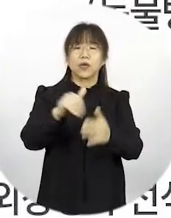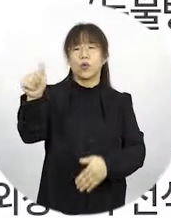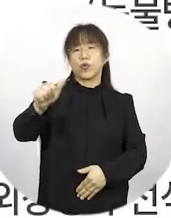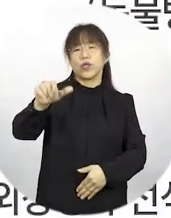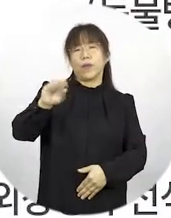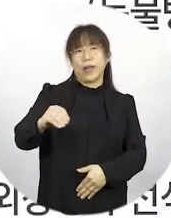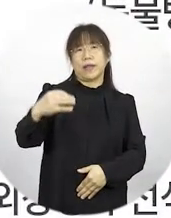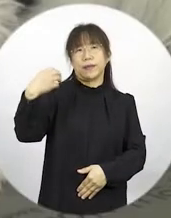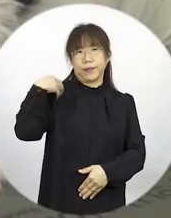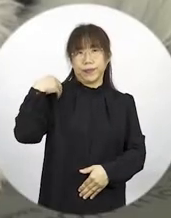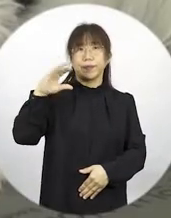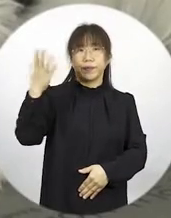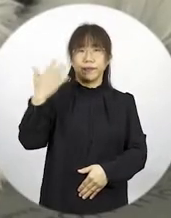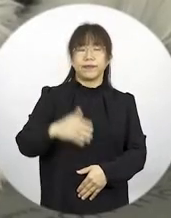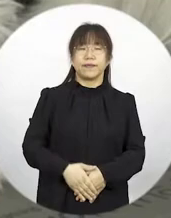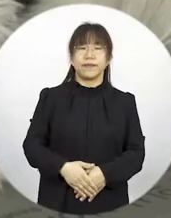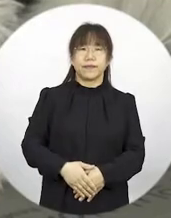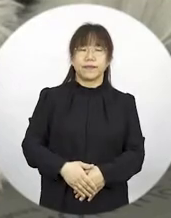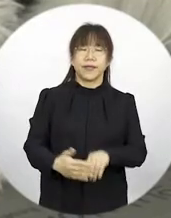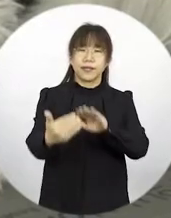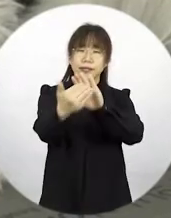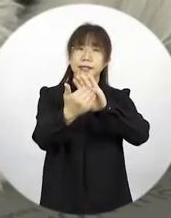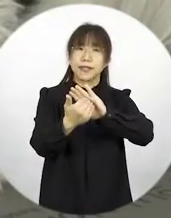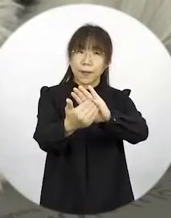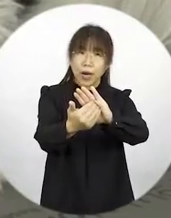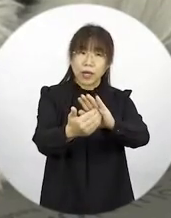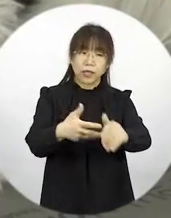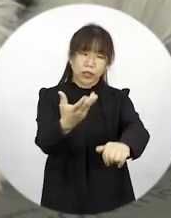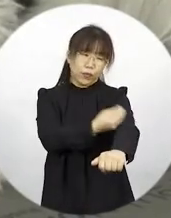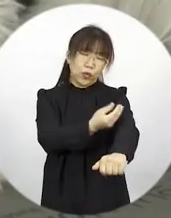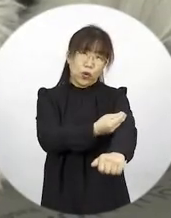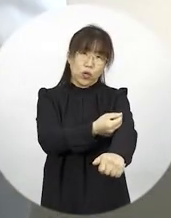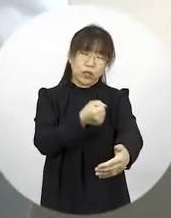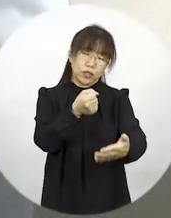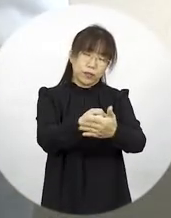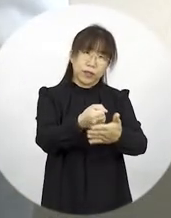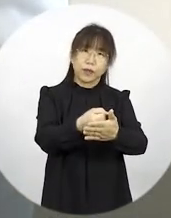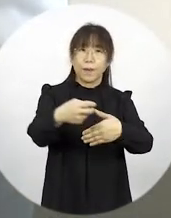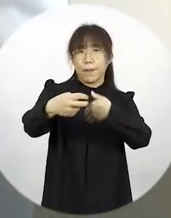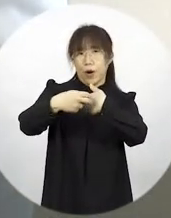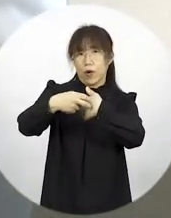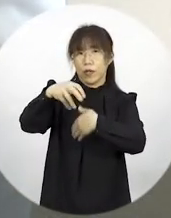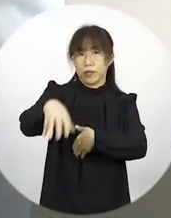됩니다. 예방접종은 지정된 동물병원에서 접종할 수 있으며